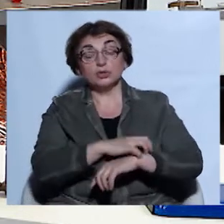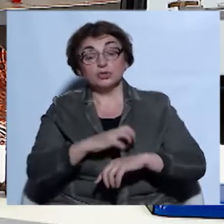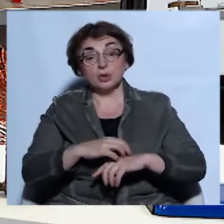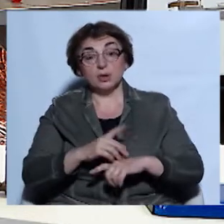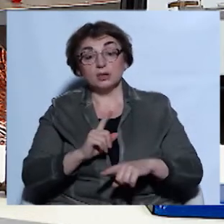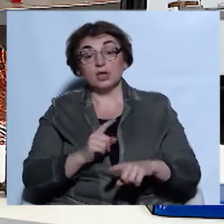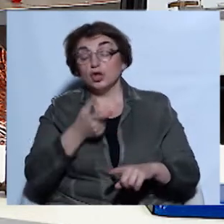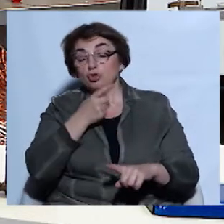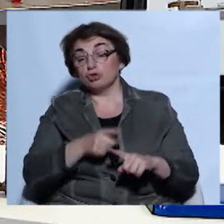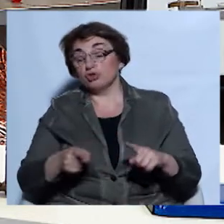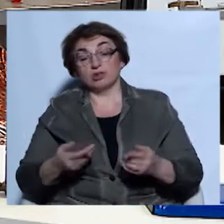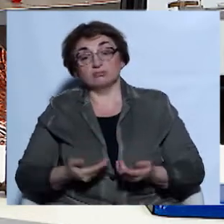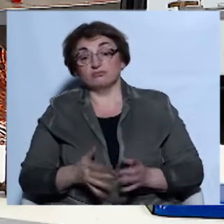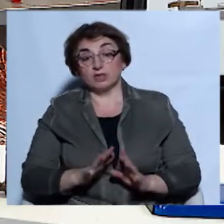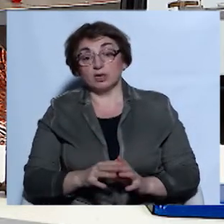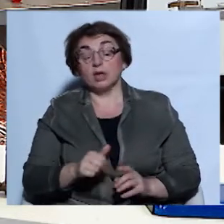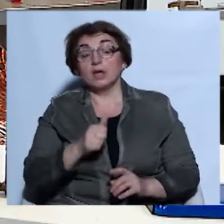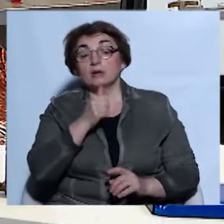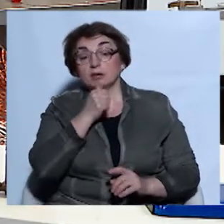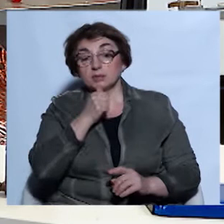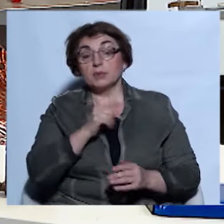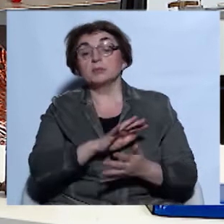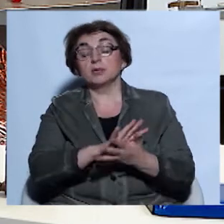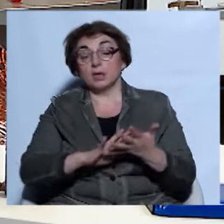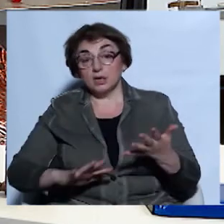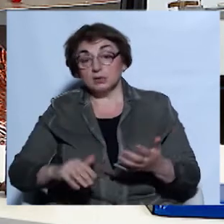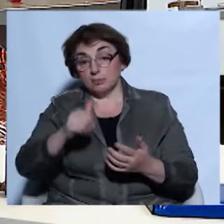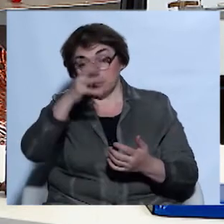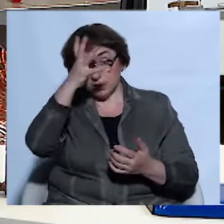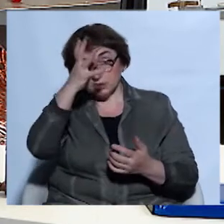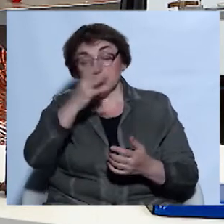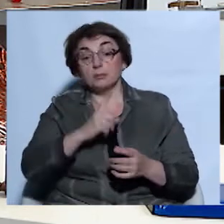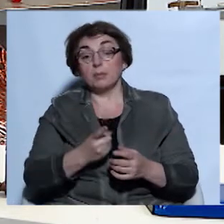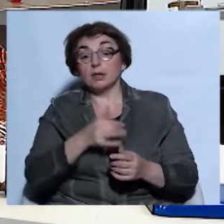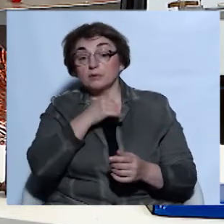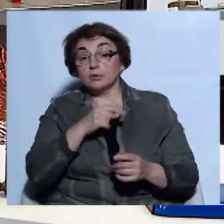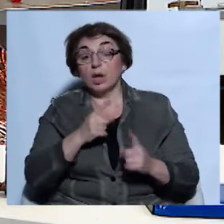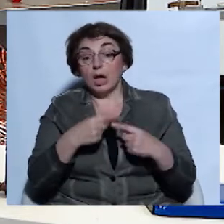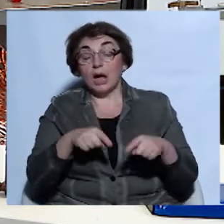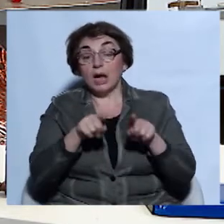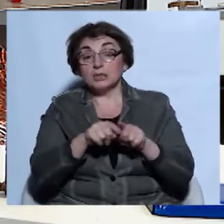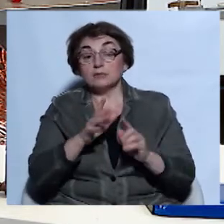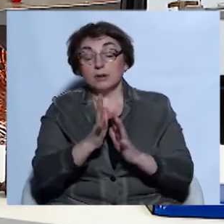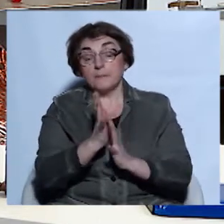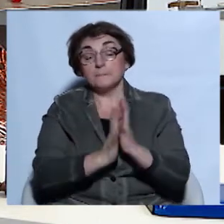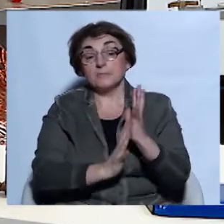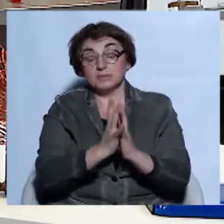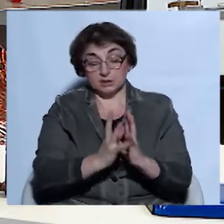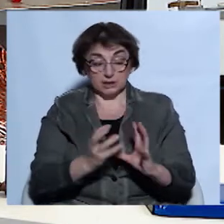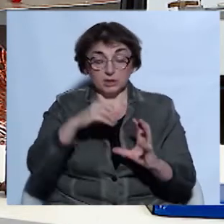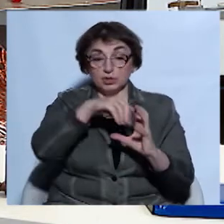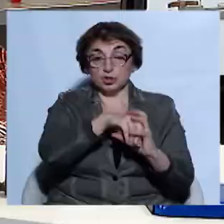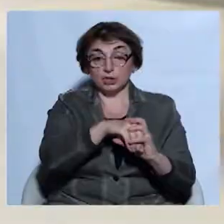გაძლებდა. ექსპერიმენტი გააგრძელა პრისტლიმ და შემდეგ საფეხურზე მან ცენარეც